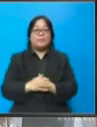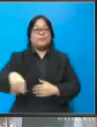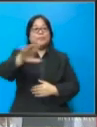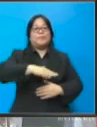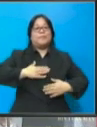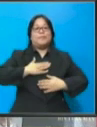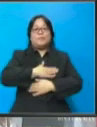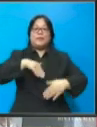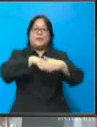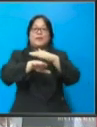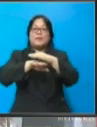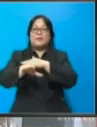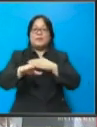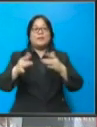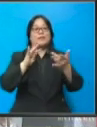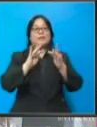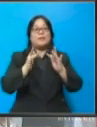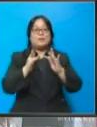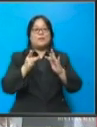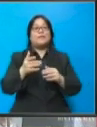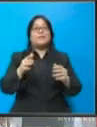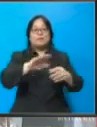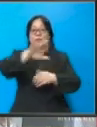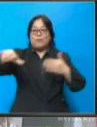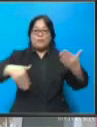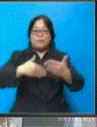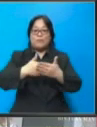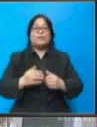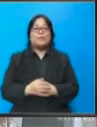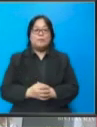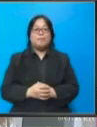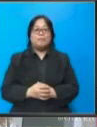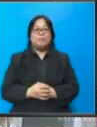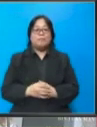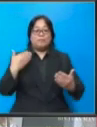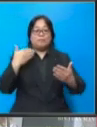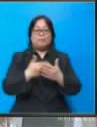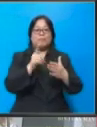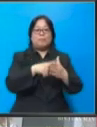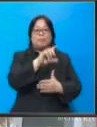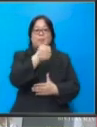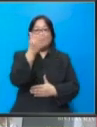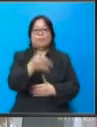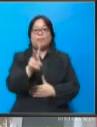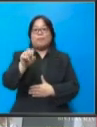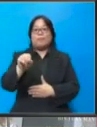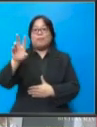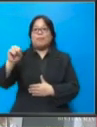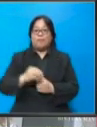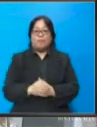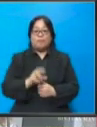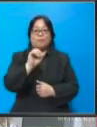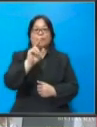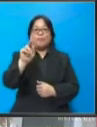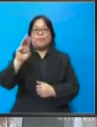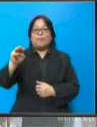menikmati akses kepada perkhidmatan jalur lebar yang lebih menyeluruh. Sehingga Oktober 2020, SKMM